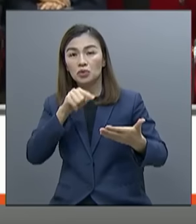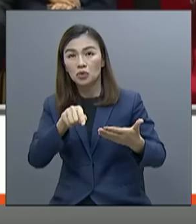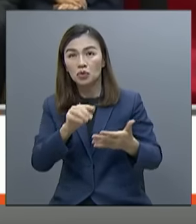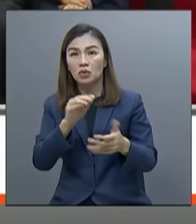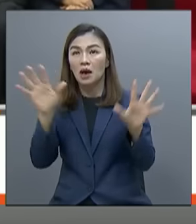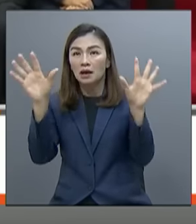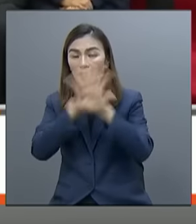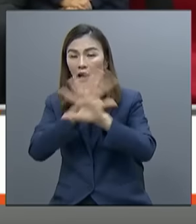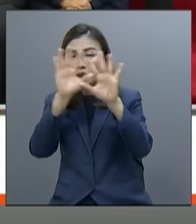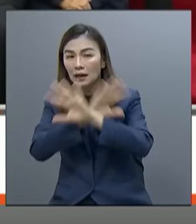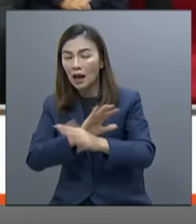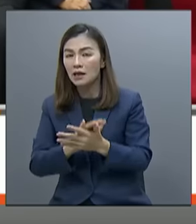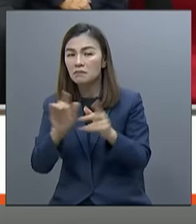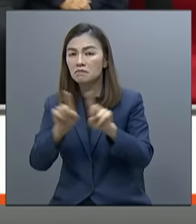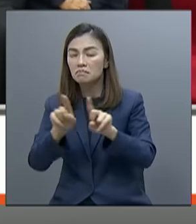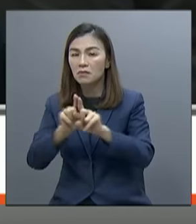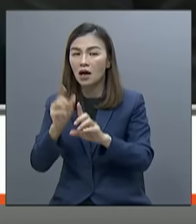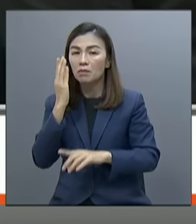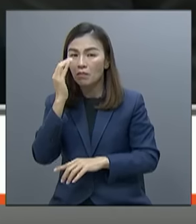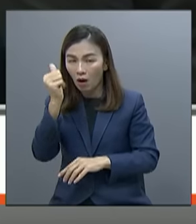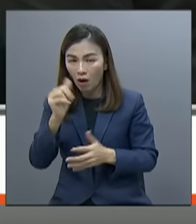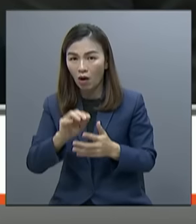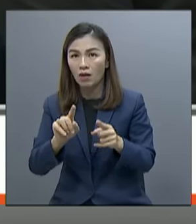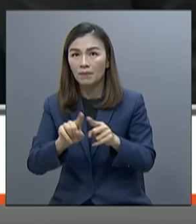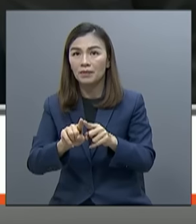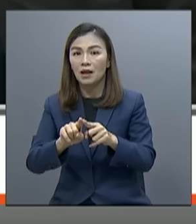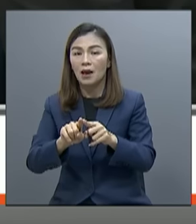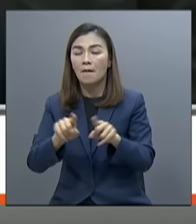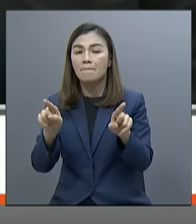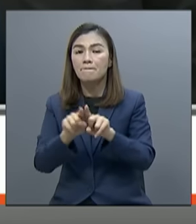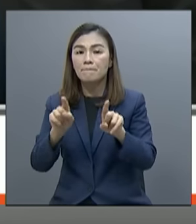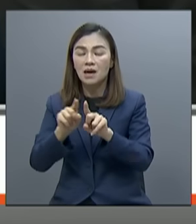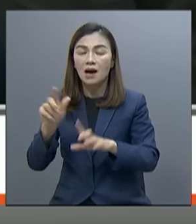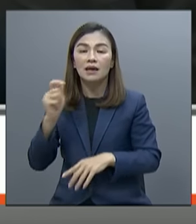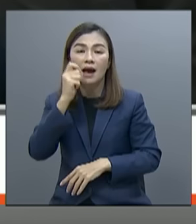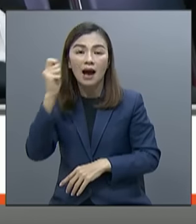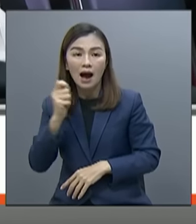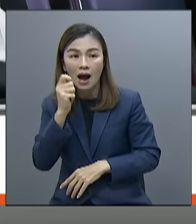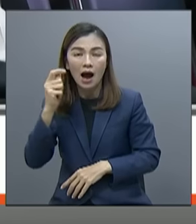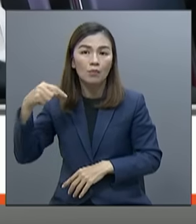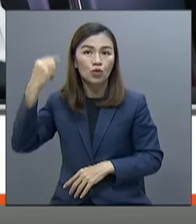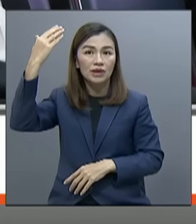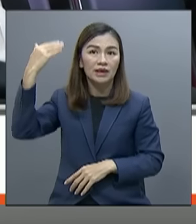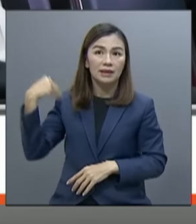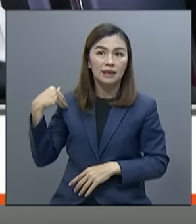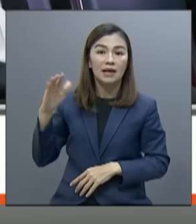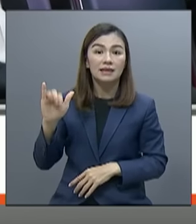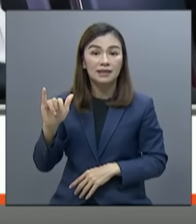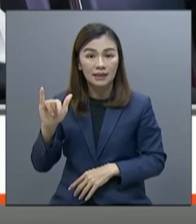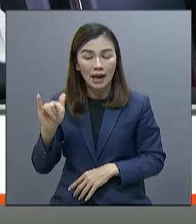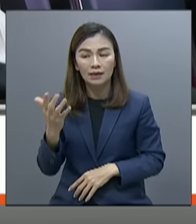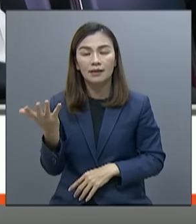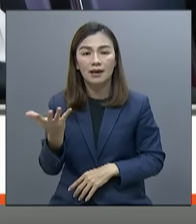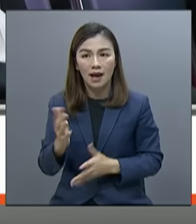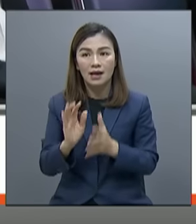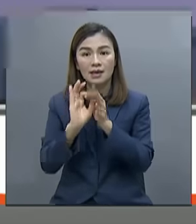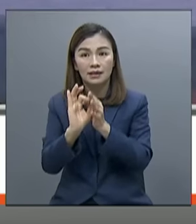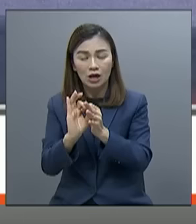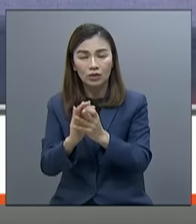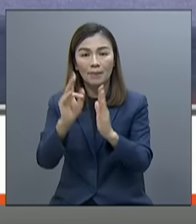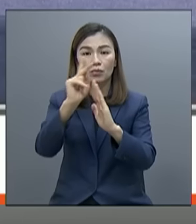อยกับทั้งคุณทักษิณที่เป็นคุณพ่อแล้วก็คุณยิ่งลักษณ์ที่เป็นคุณอาด้วยหรือไม่นะคะทั้งเรื่องของการถูกด